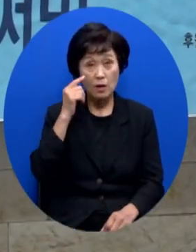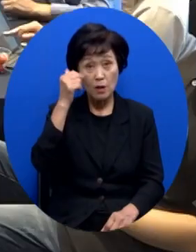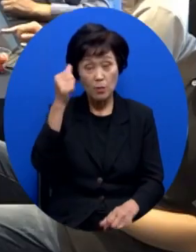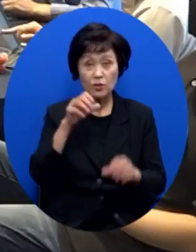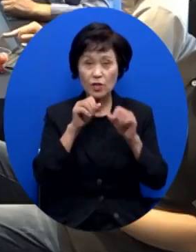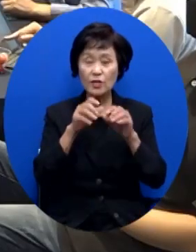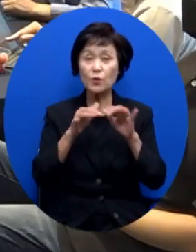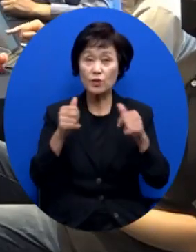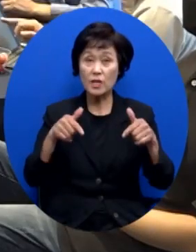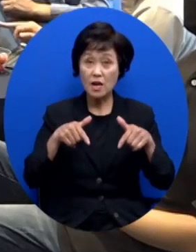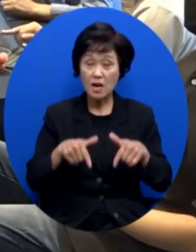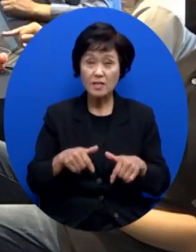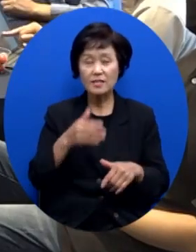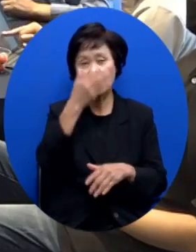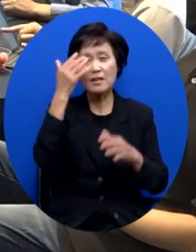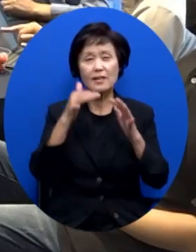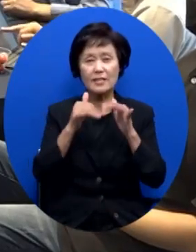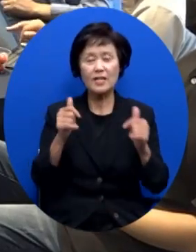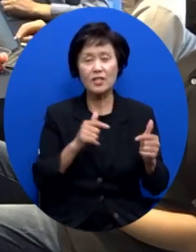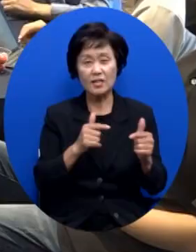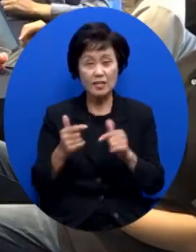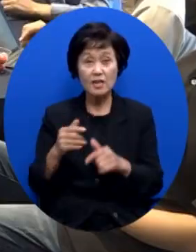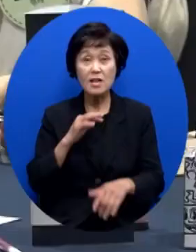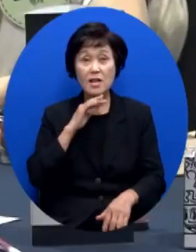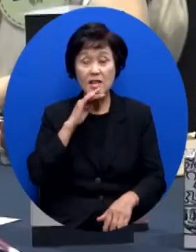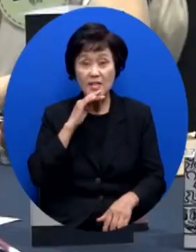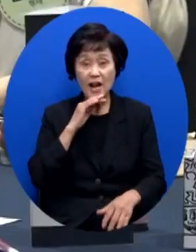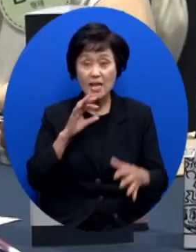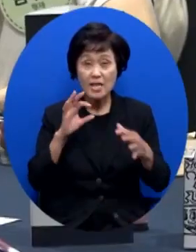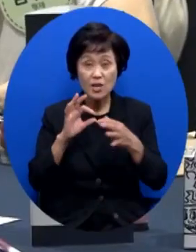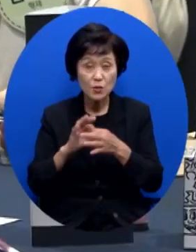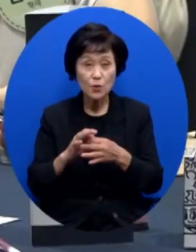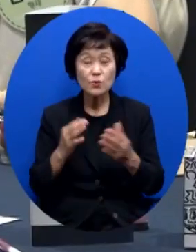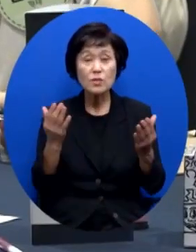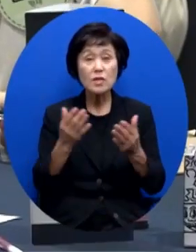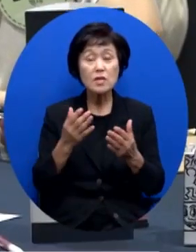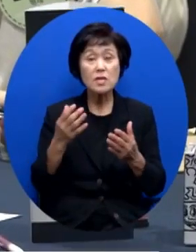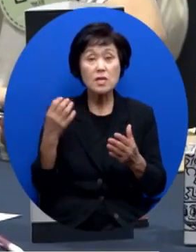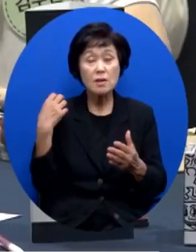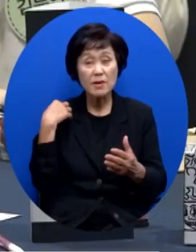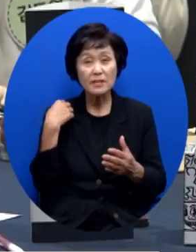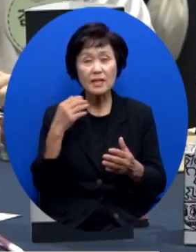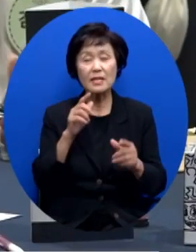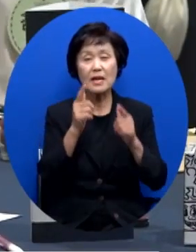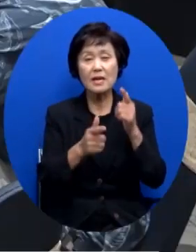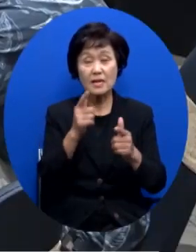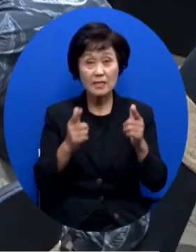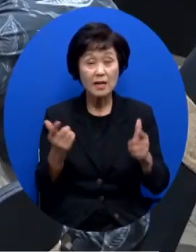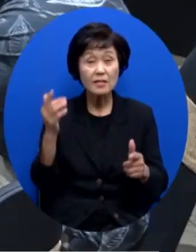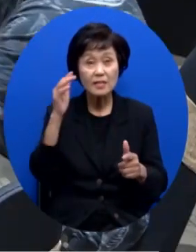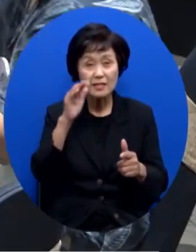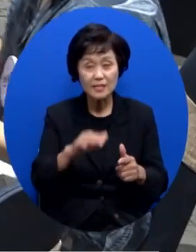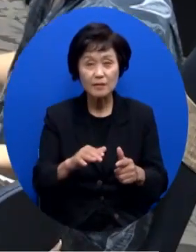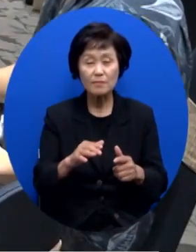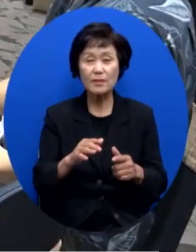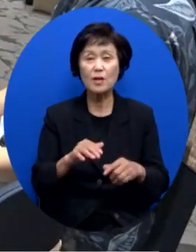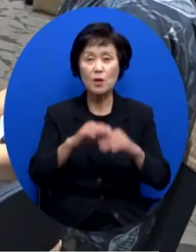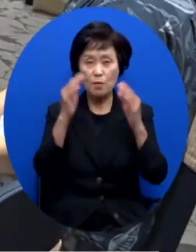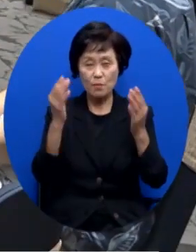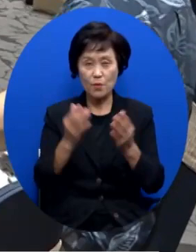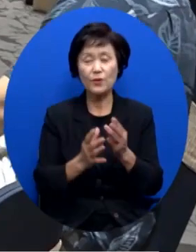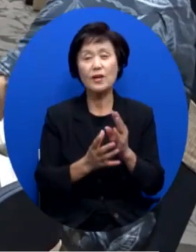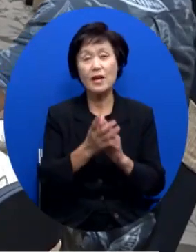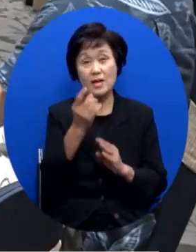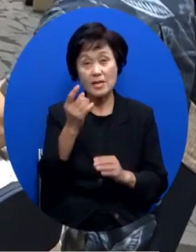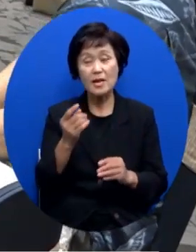간사, 그리고 청년까지 나이도 소속도 직분도 다르지만 회담 구성원이란 이름 안에서 하나이기에 서로